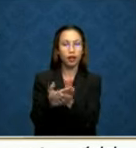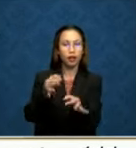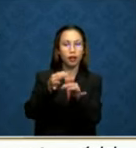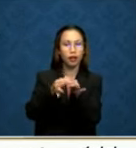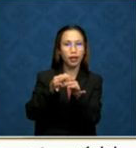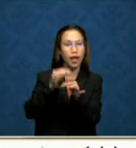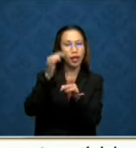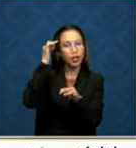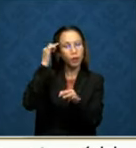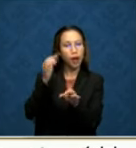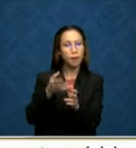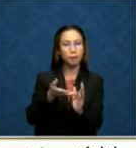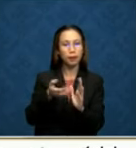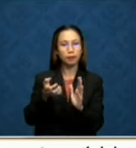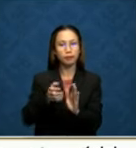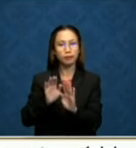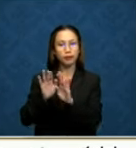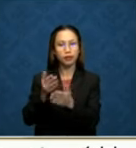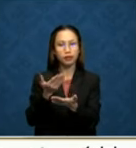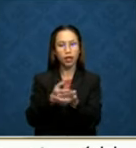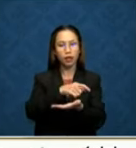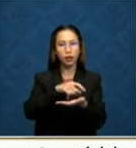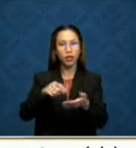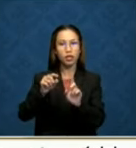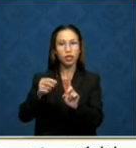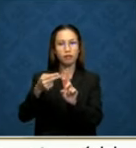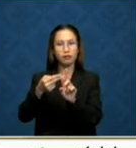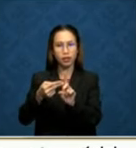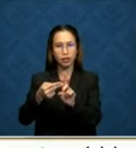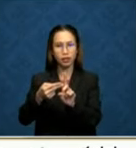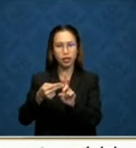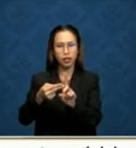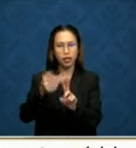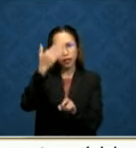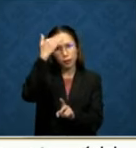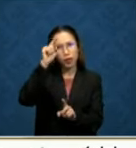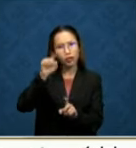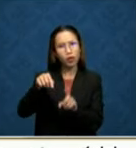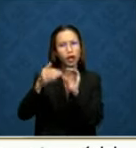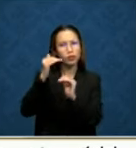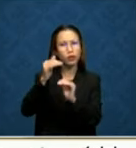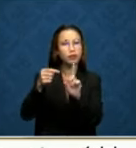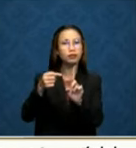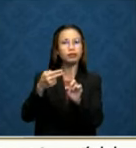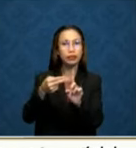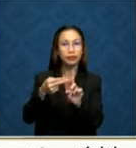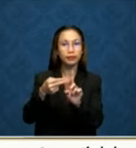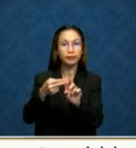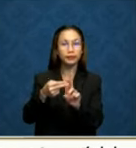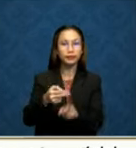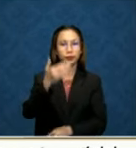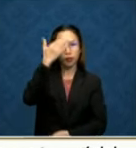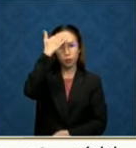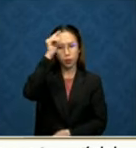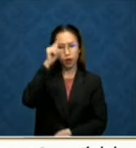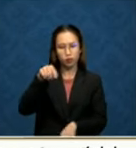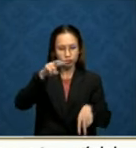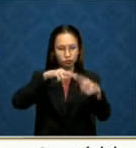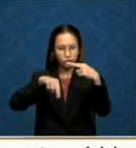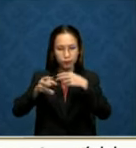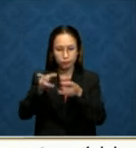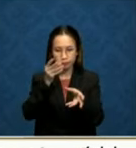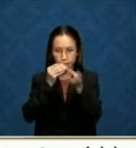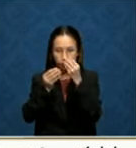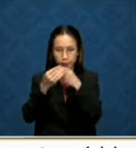สามารถดำเนิการได้หากมยอดเงินเกิน 1,000 บาททำไมตองเป 1, บาทเราศึกษาตัวแรก